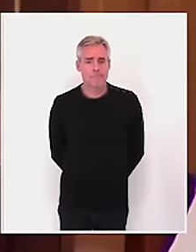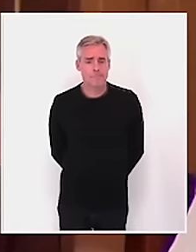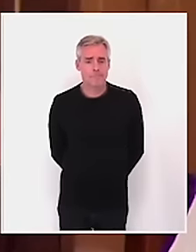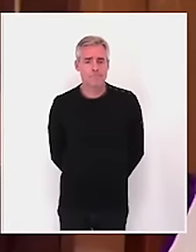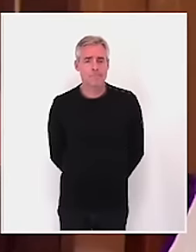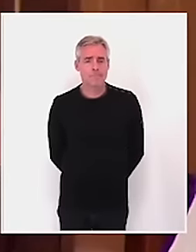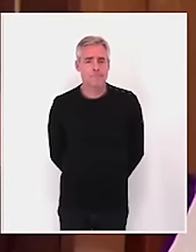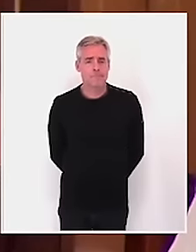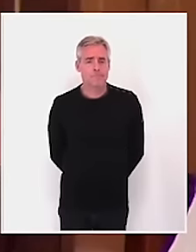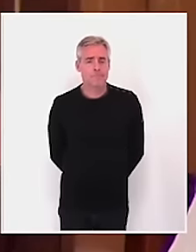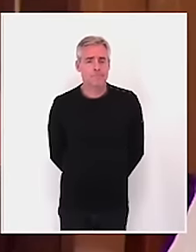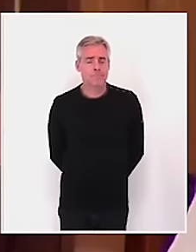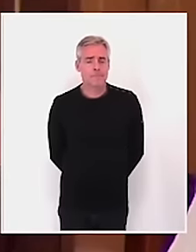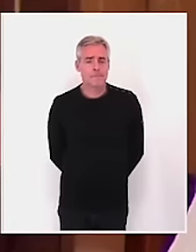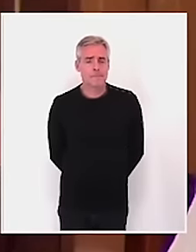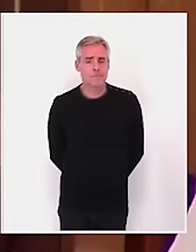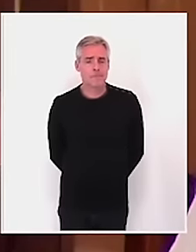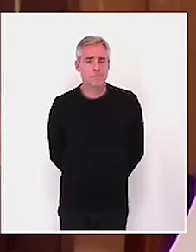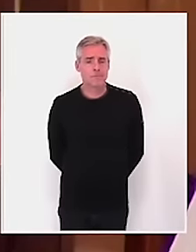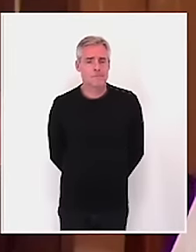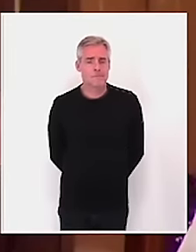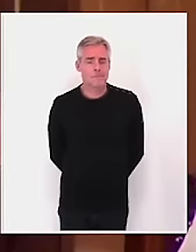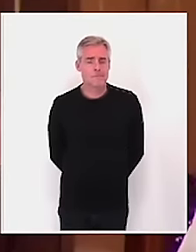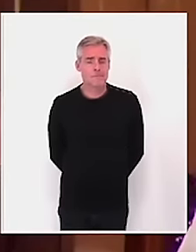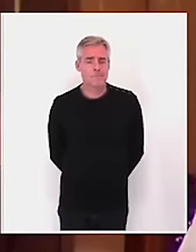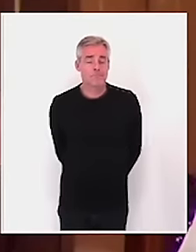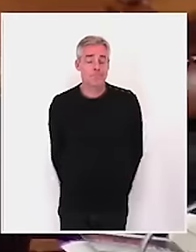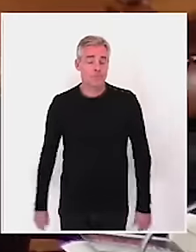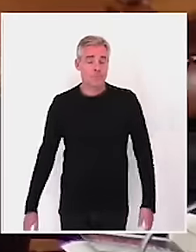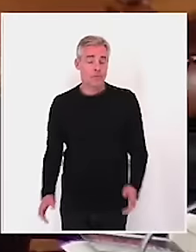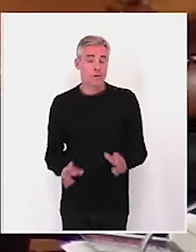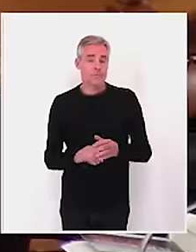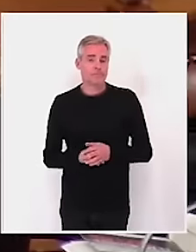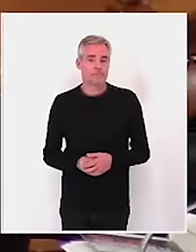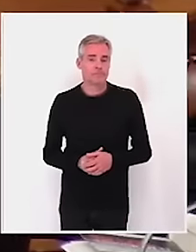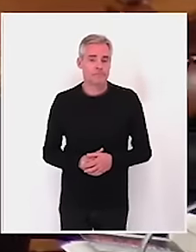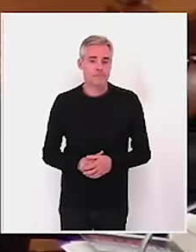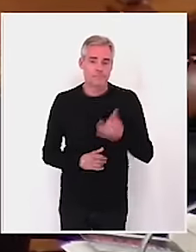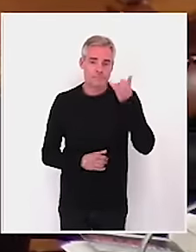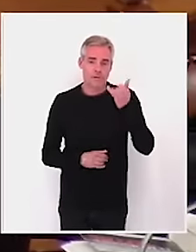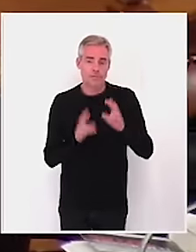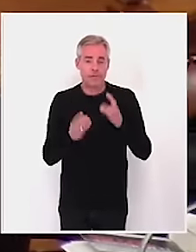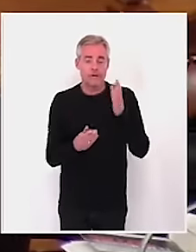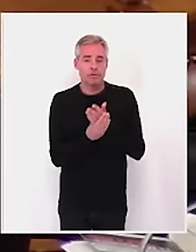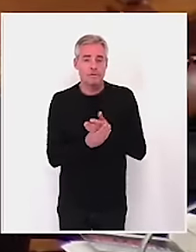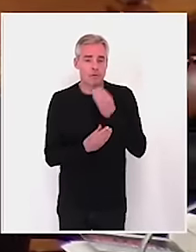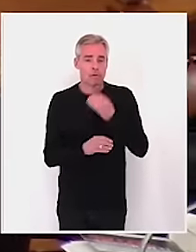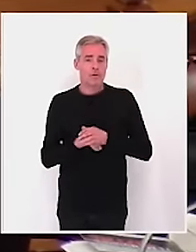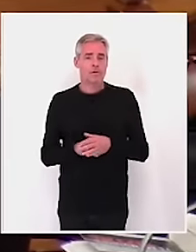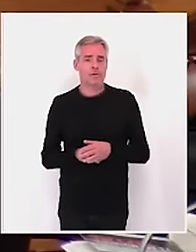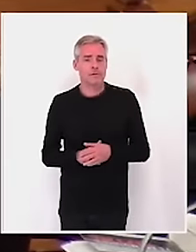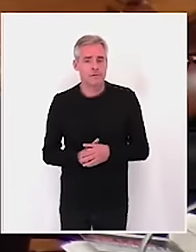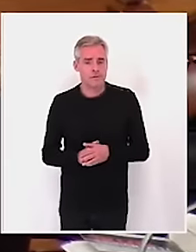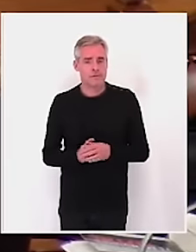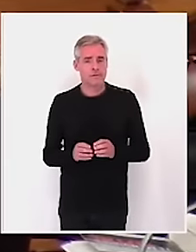avez... Allez-y. En fait, c'était appuyé, c'est même pas moi qui ai appuyé, mais ça m'a donné l'idée que je pouvais réintervenir. Ah, mais, ça, non, mais c'était juste. Ça,